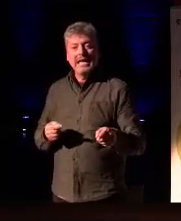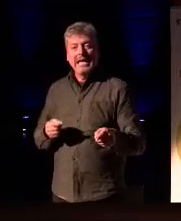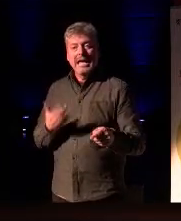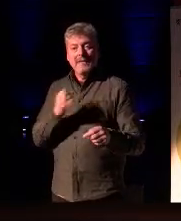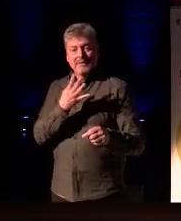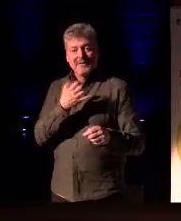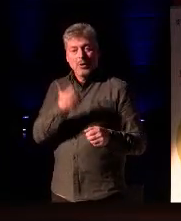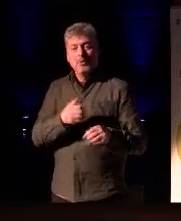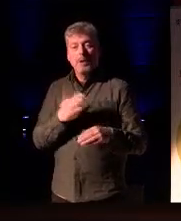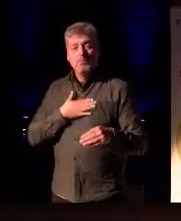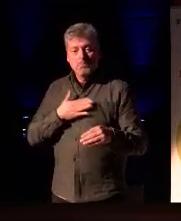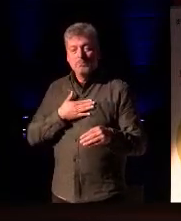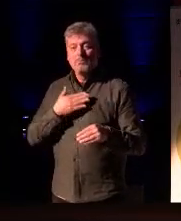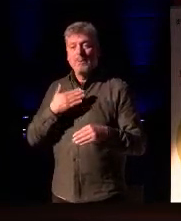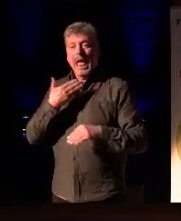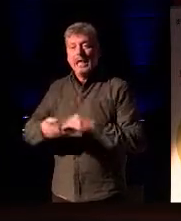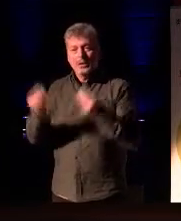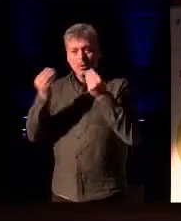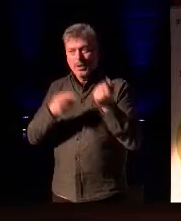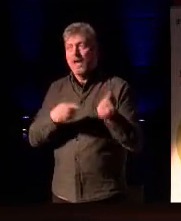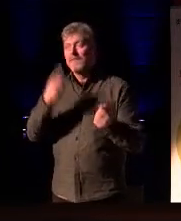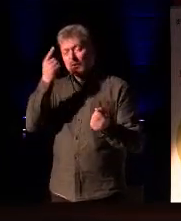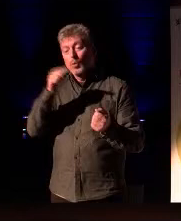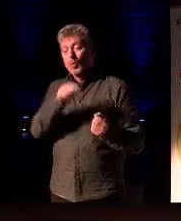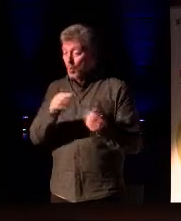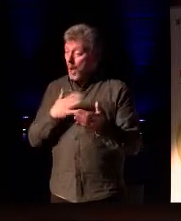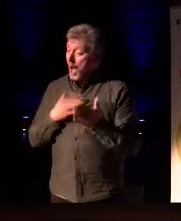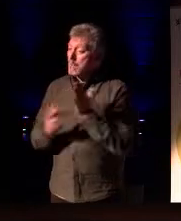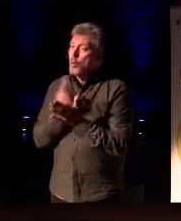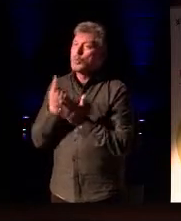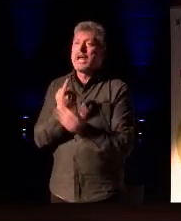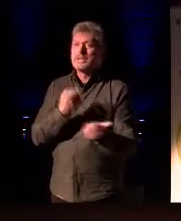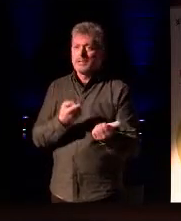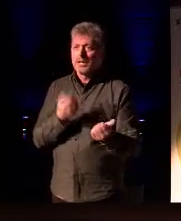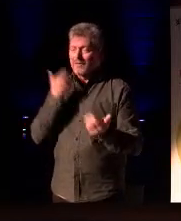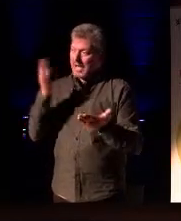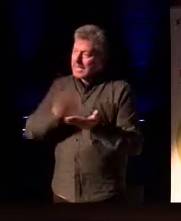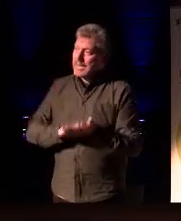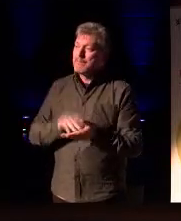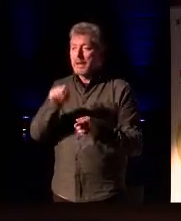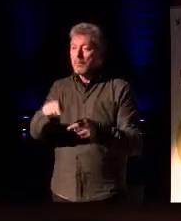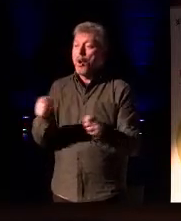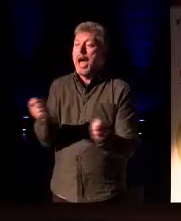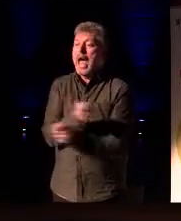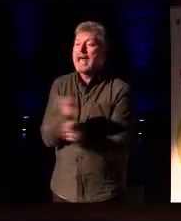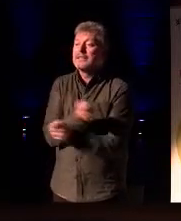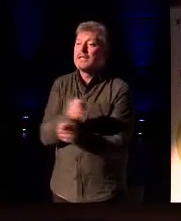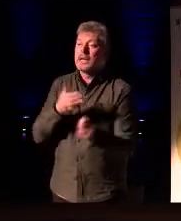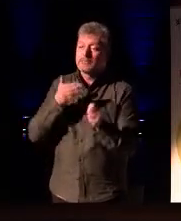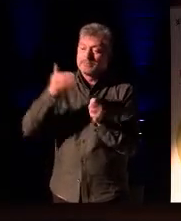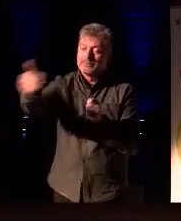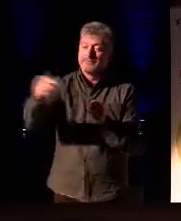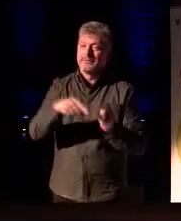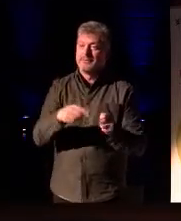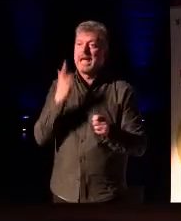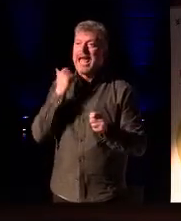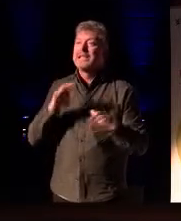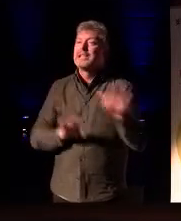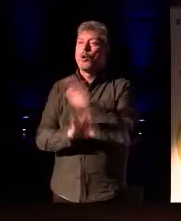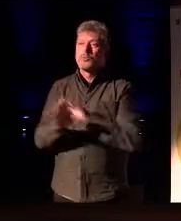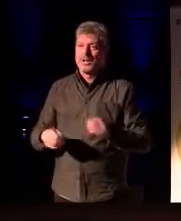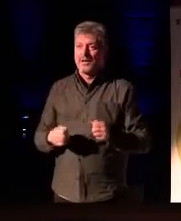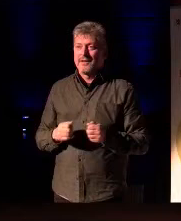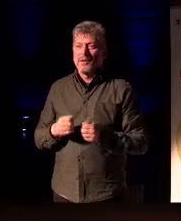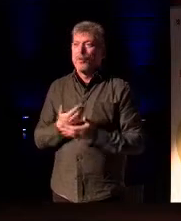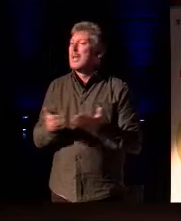og videreutdanne deg. For vi tror du har potensialet for å stå og være med på disse endringene på I eldreomsorgen. Og ikke regne med